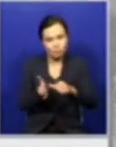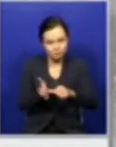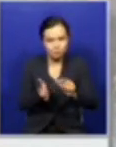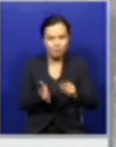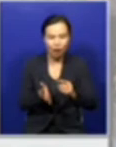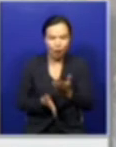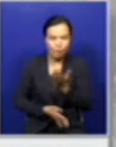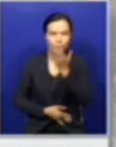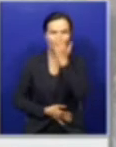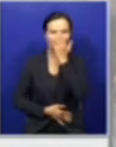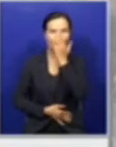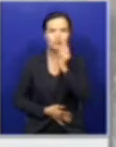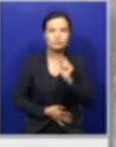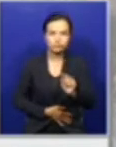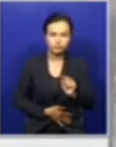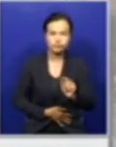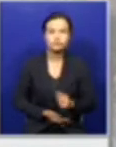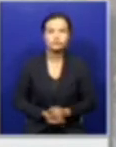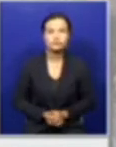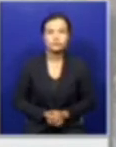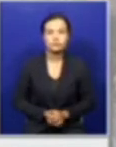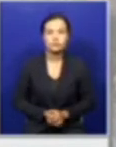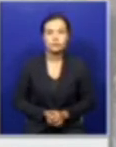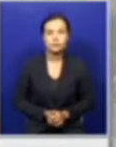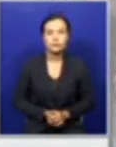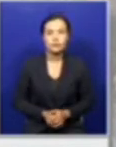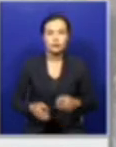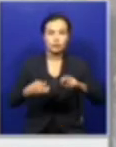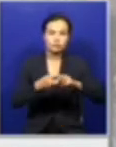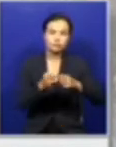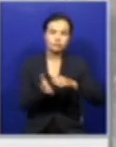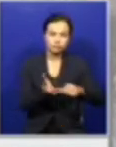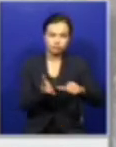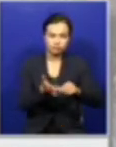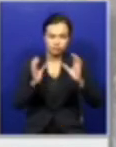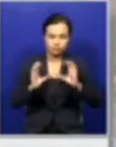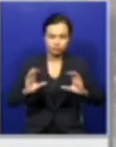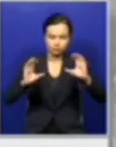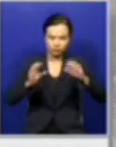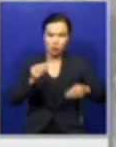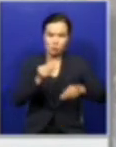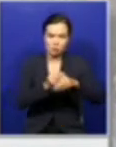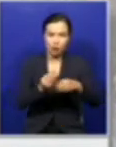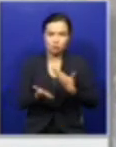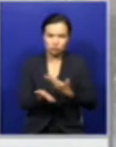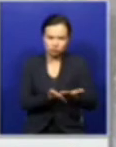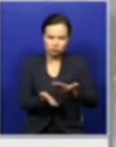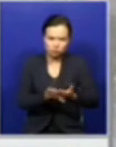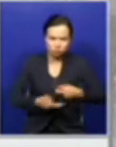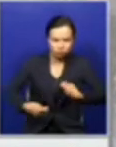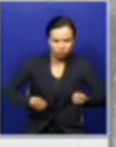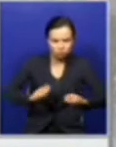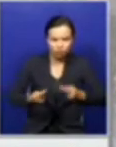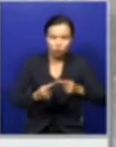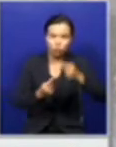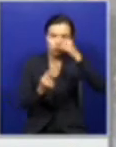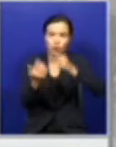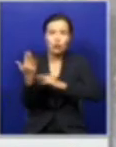ฉพาะหน้านะครับการแก้ไขนะครับรัฐบาลควรต้องเพิ่มกำลังซื้อภายในประเทศนั่น